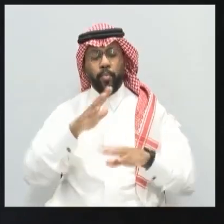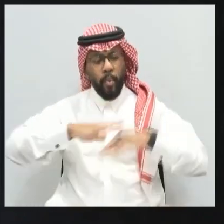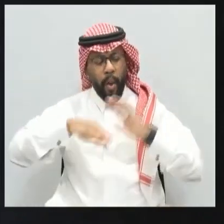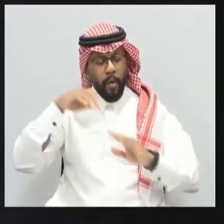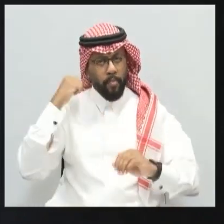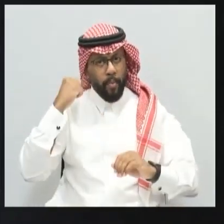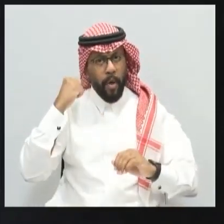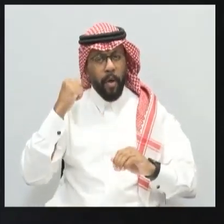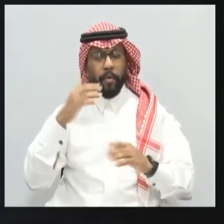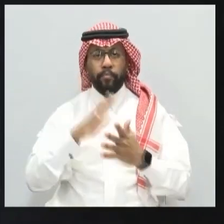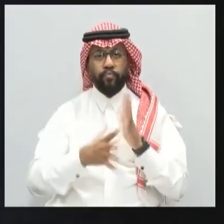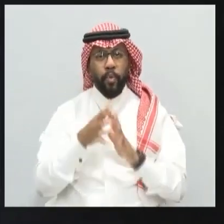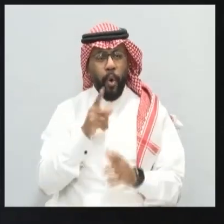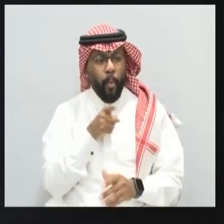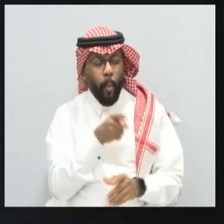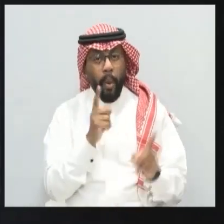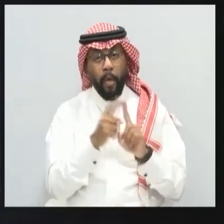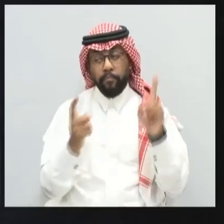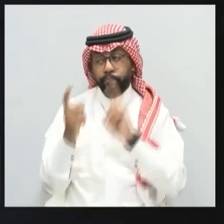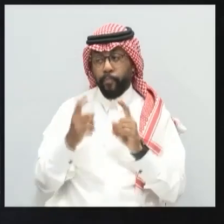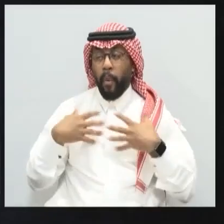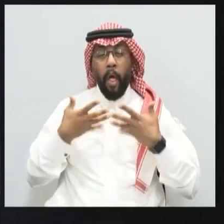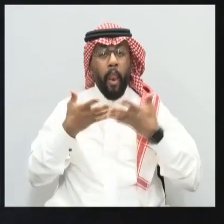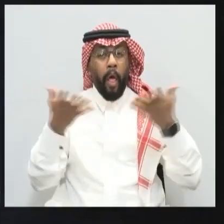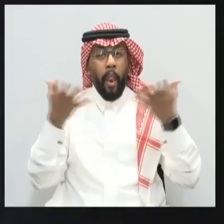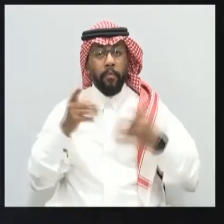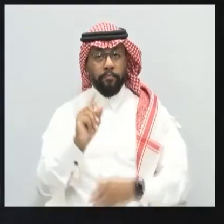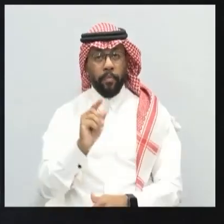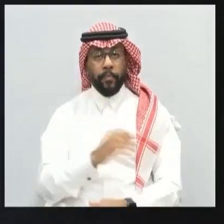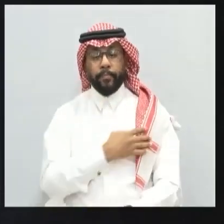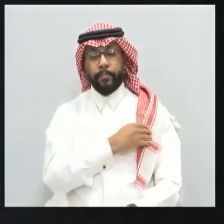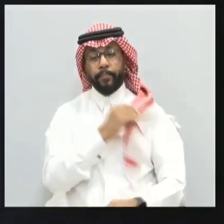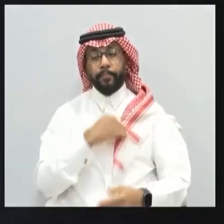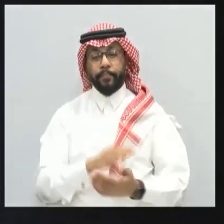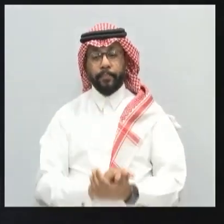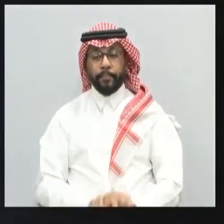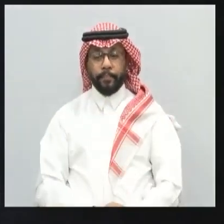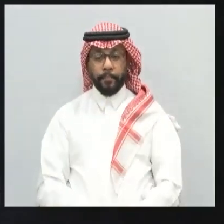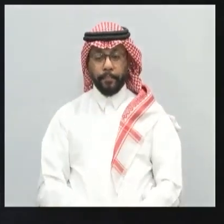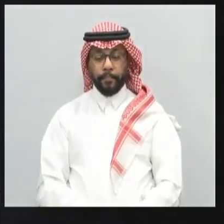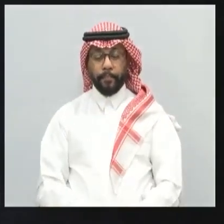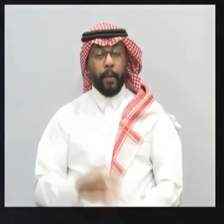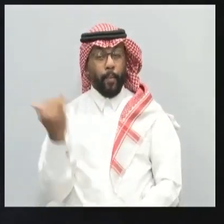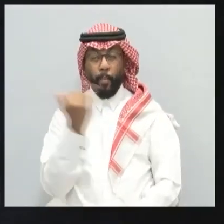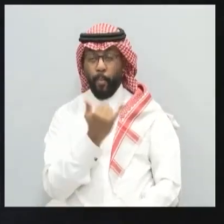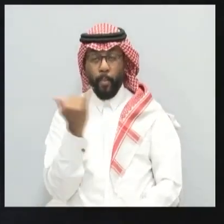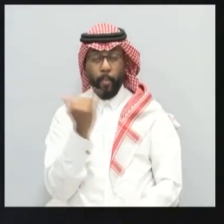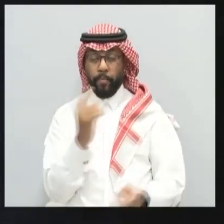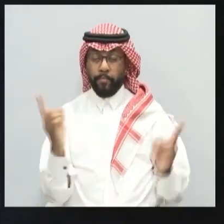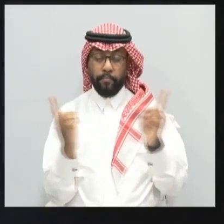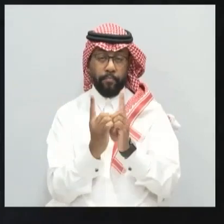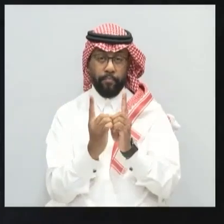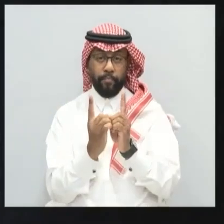المقومات اثناء المقابله الشخصيه وسنتحدث عن ذلك اثناء الحديث عن اهميه المقابله الشخصيه